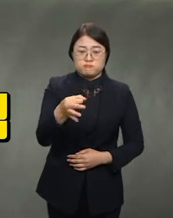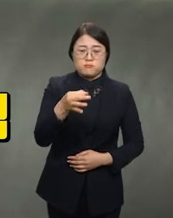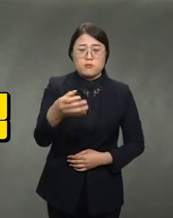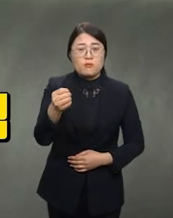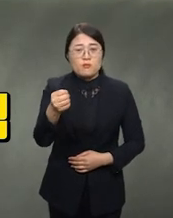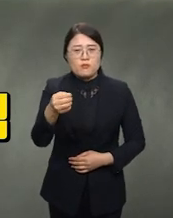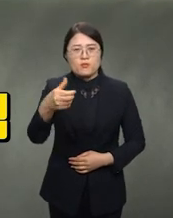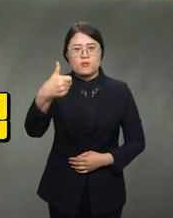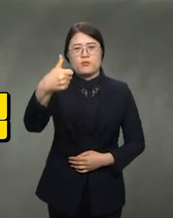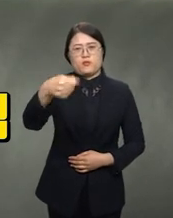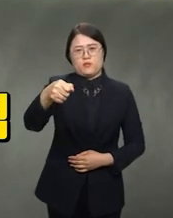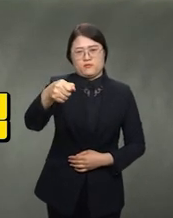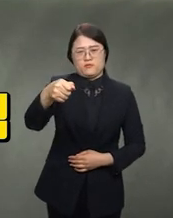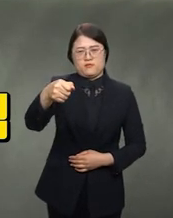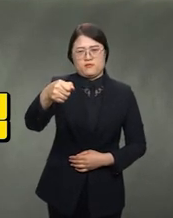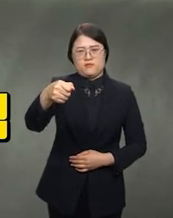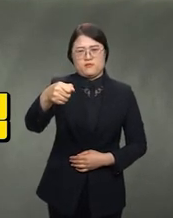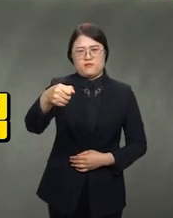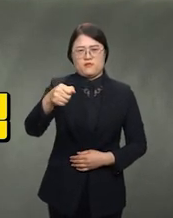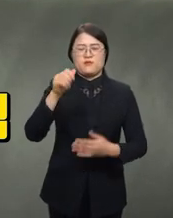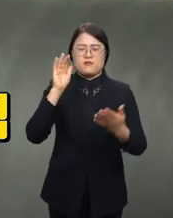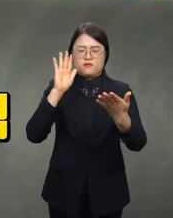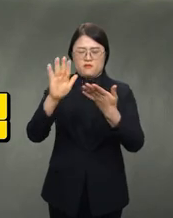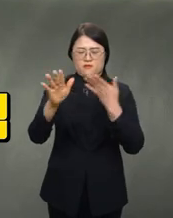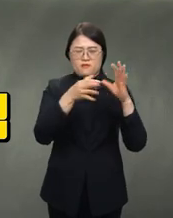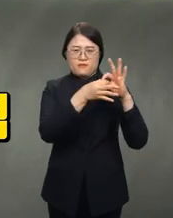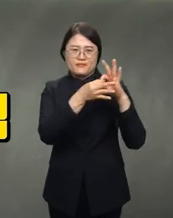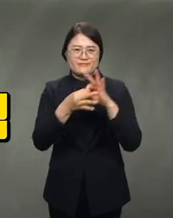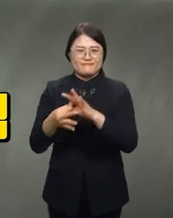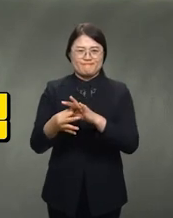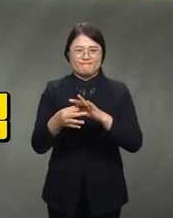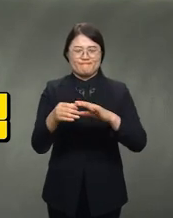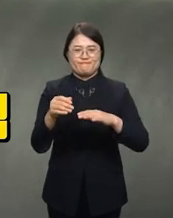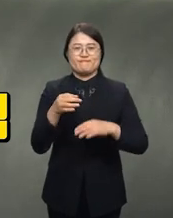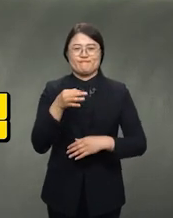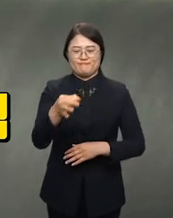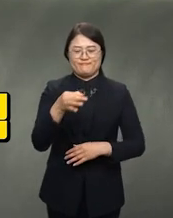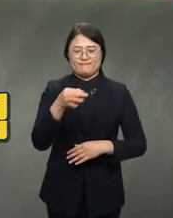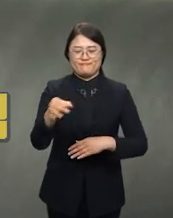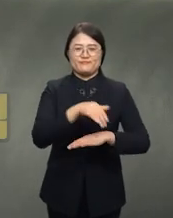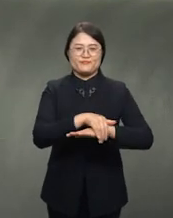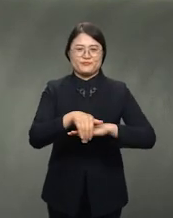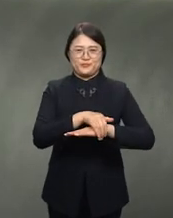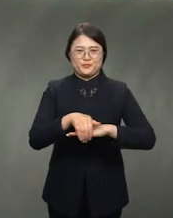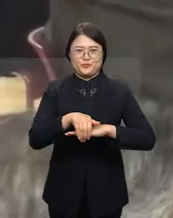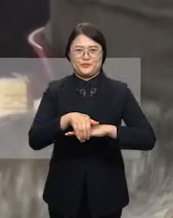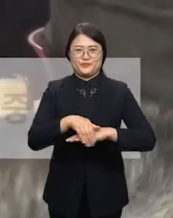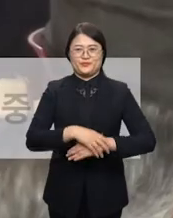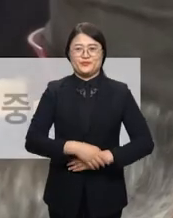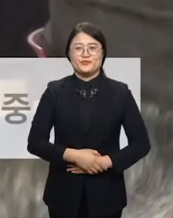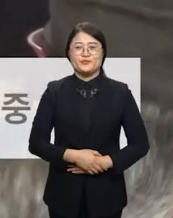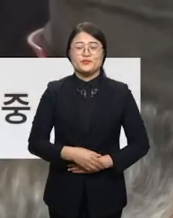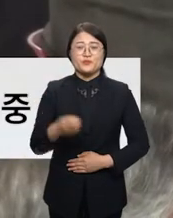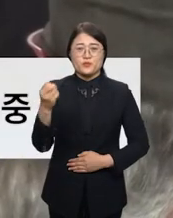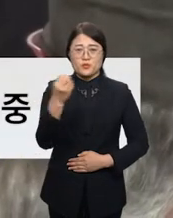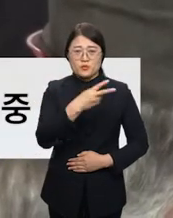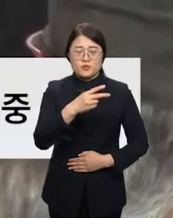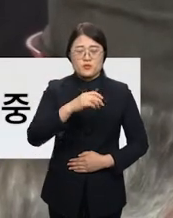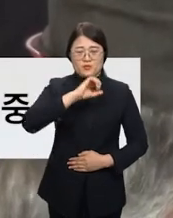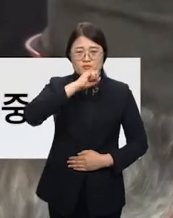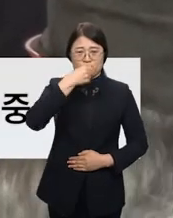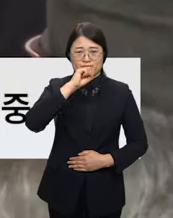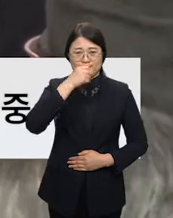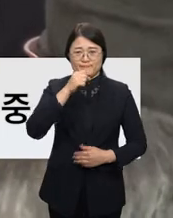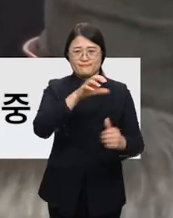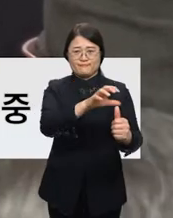활동비나 관리비로 전환해서 드리고자 노력하고 있고요. 우리 자체